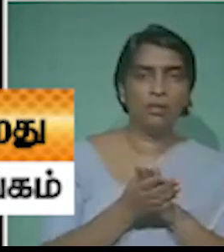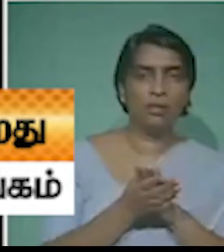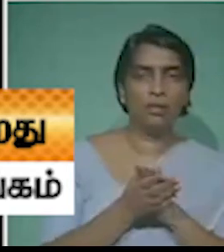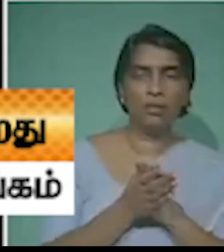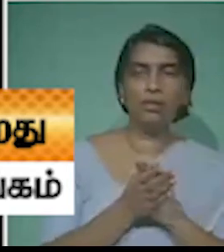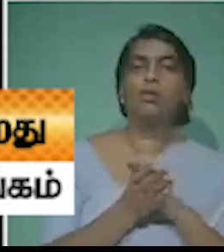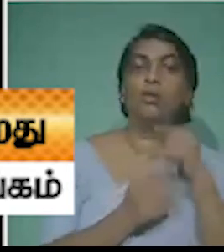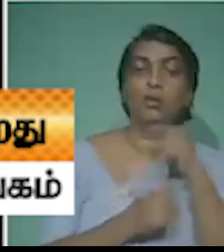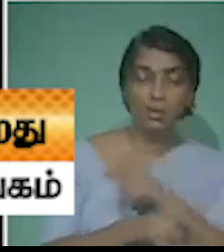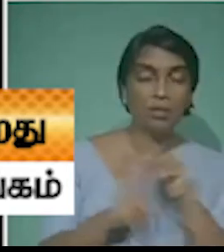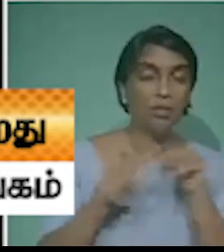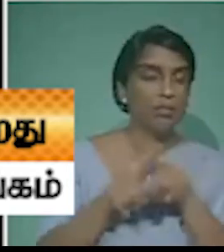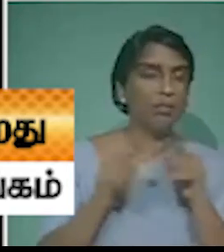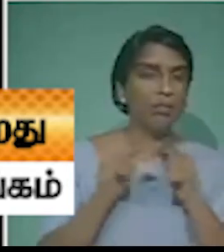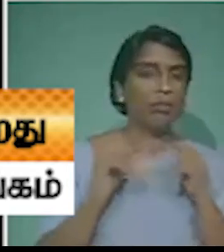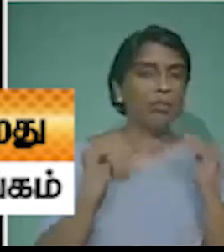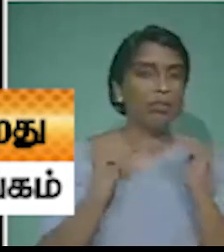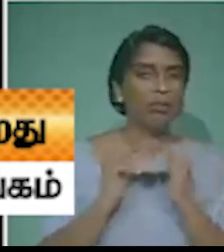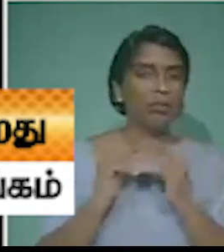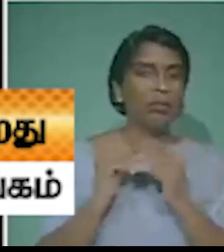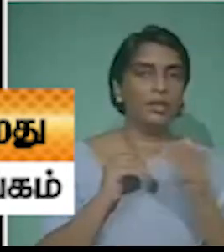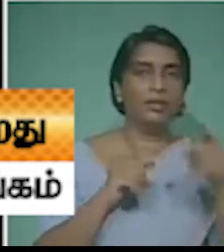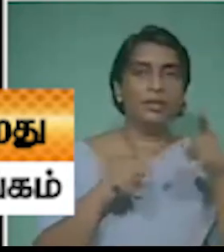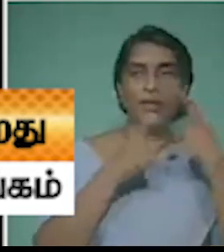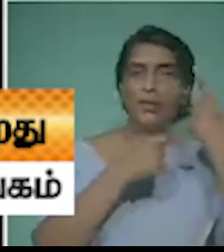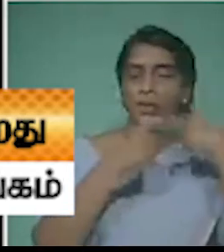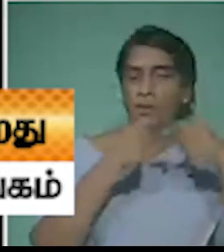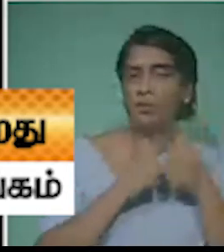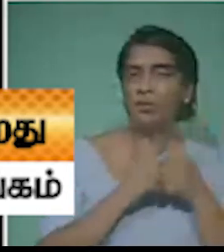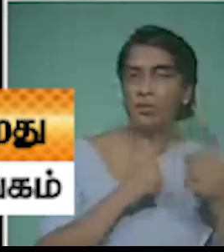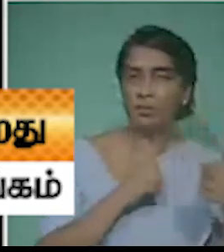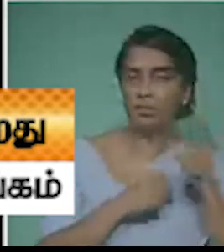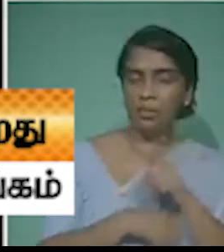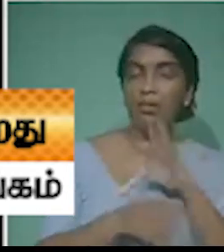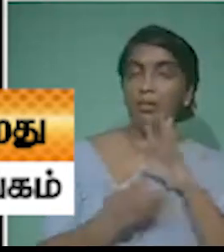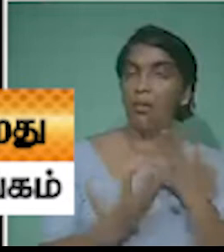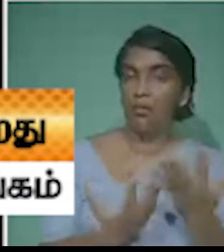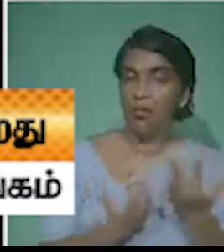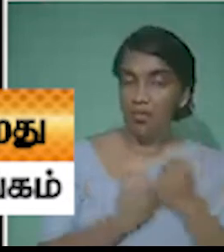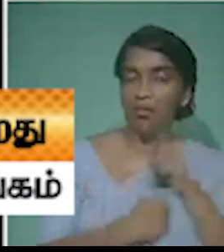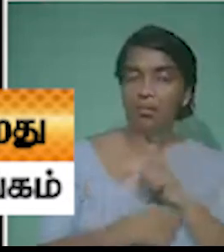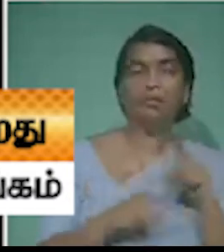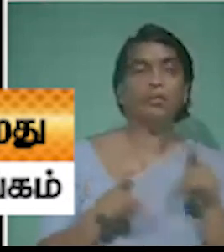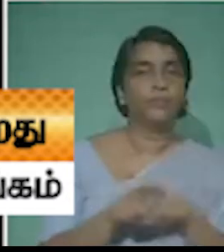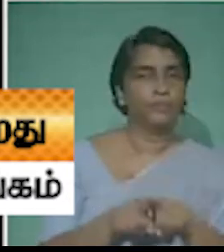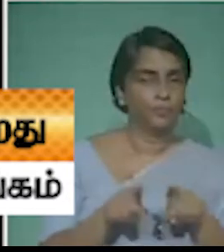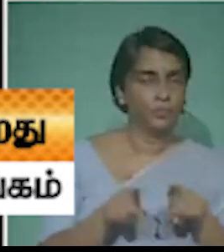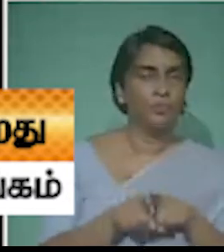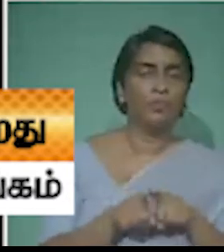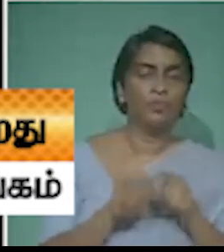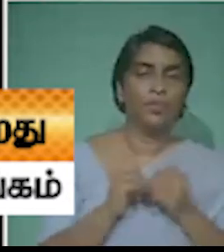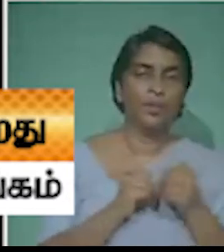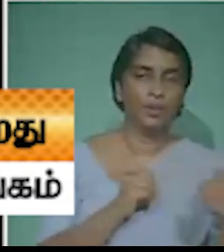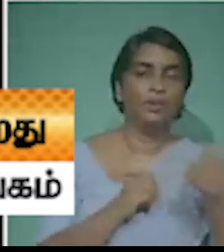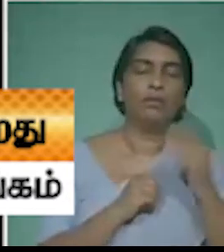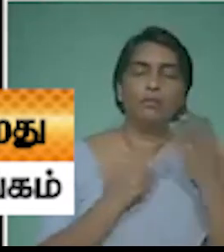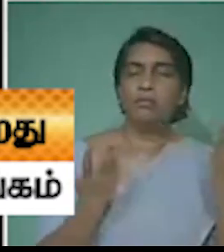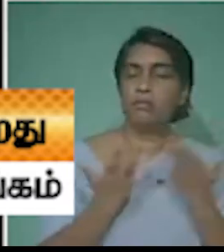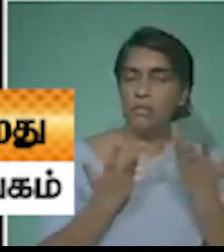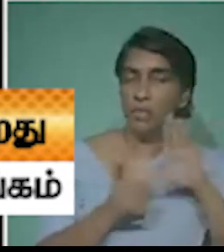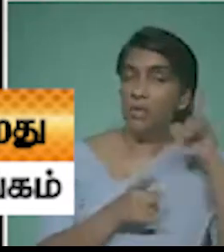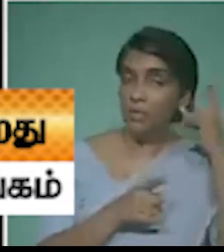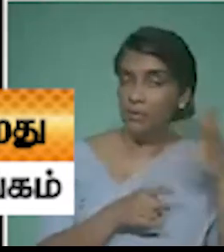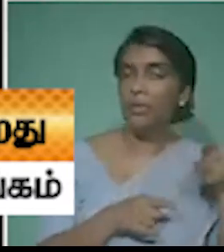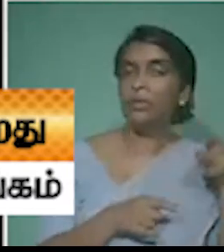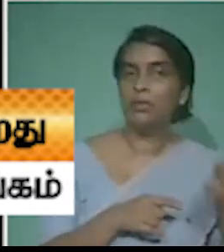என்று அகழ்வாராய்ச்சி திணைக்களத்துக்கும் அளவையாளர் திணைக்களத்துக்கும் கடிதம் வாயிலாகவும் அறிவிக்கப்பட்டிருந்தது. அனைத்தையும் உதாசீனம் செய்து இன்று நில